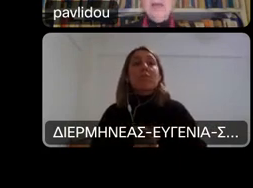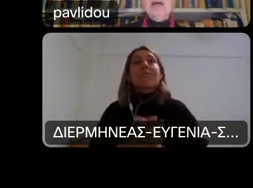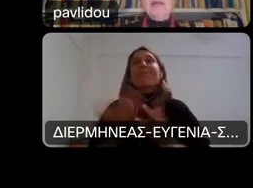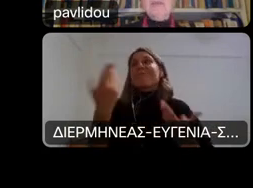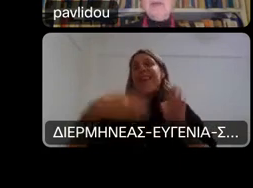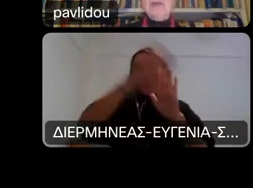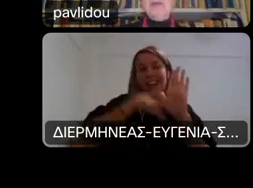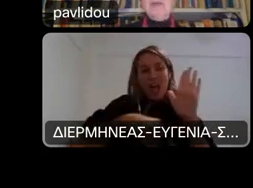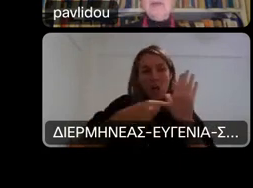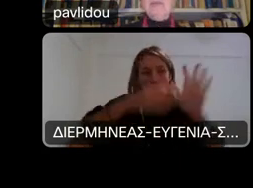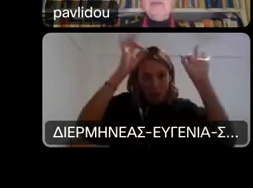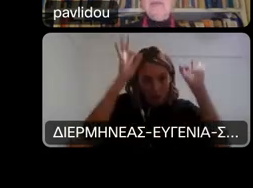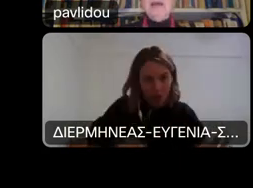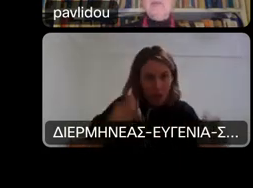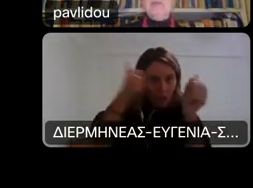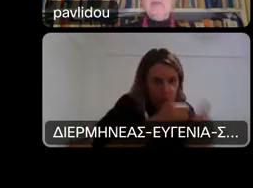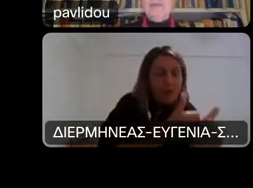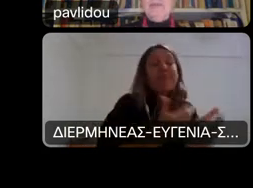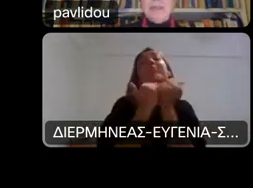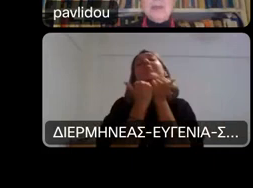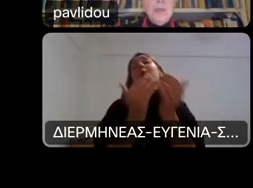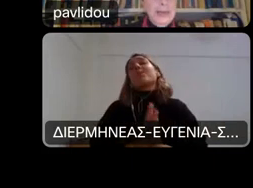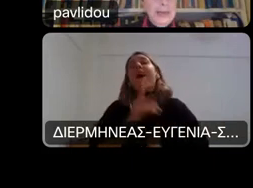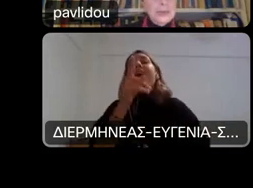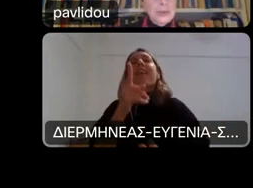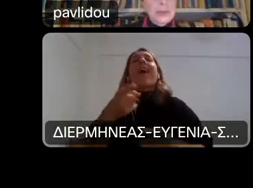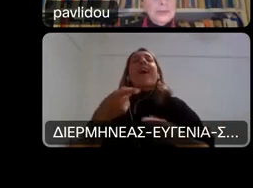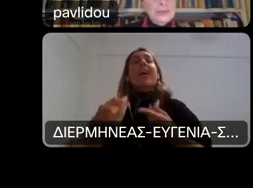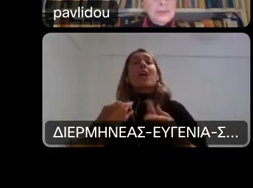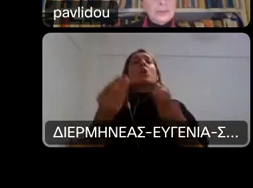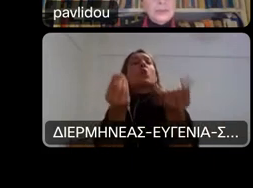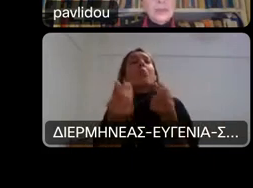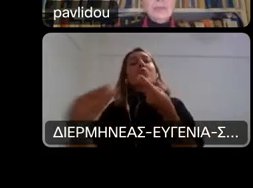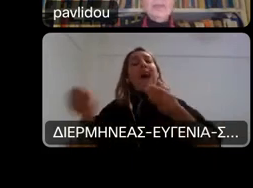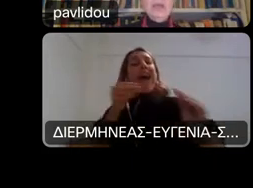συνταγές, αλλά πρέπει να έχουμε ευέλικτες στρατηγικές που εναλλάσσονται.